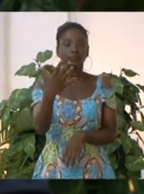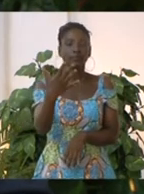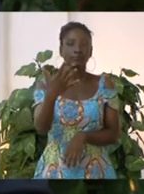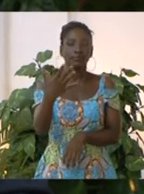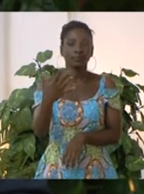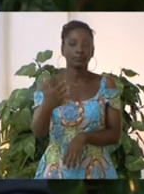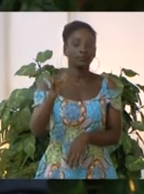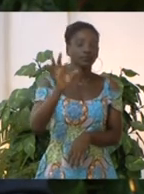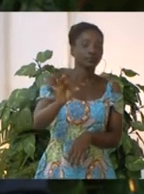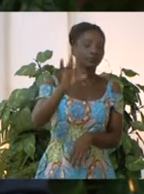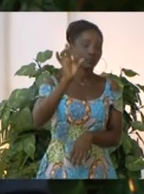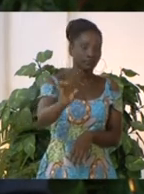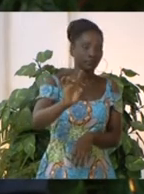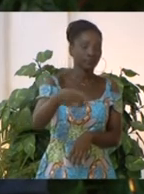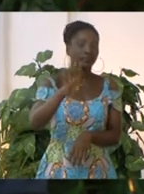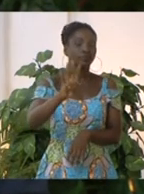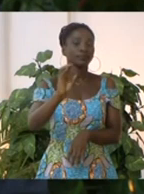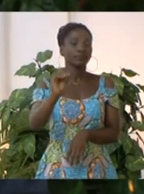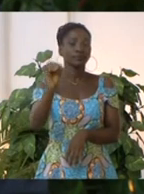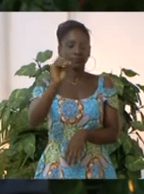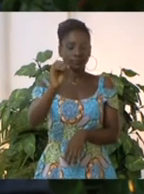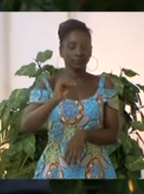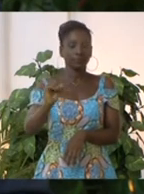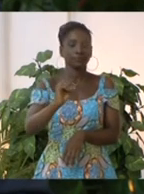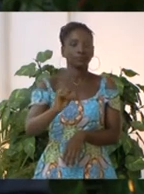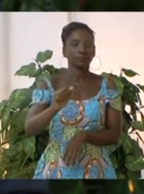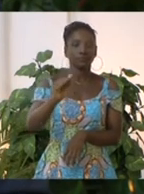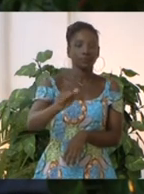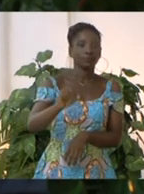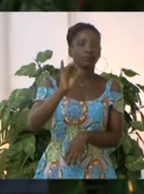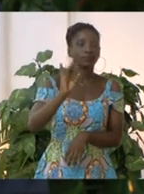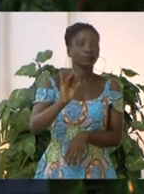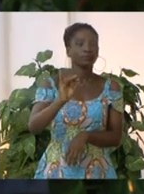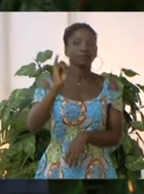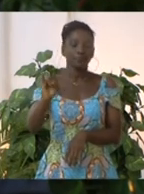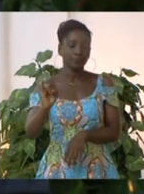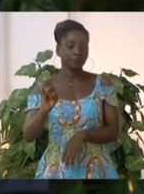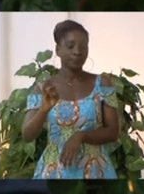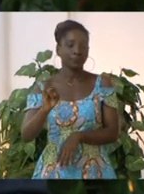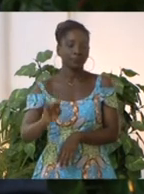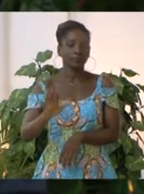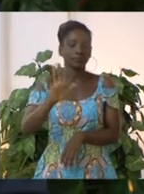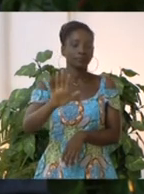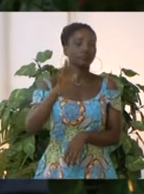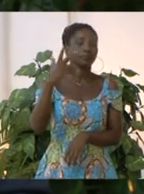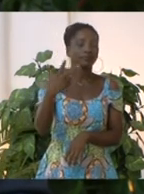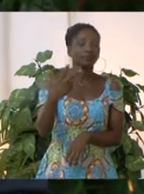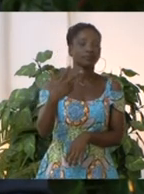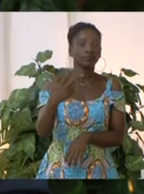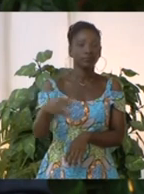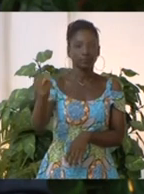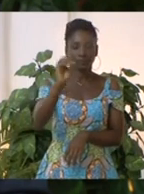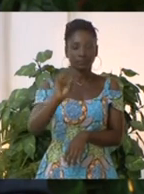22715, soit 98,40%. Afin Guessant Pascal, 53,